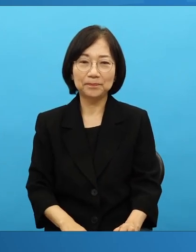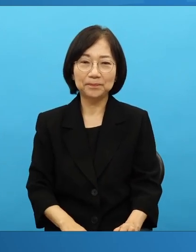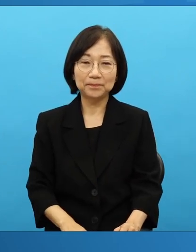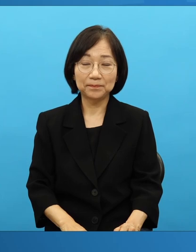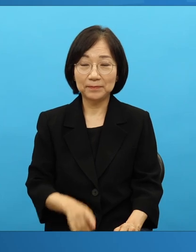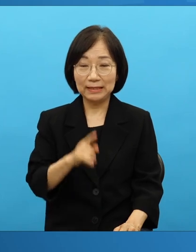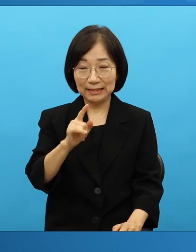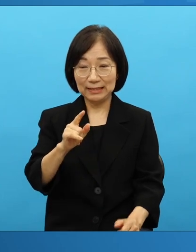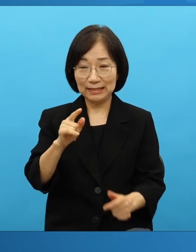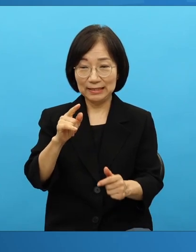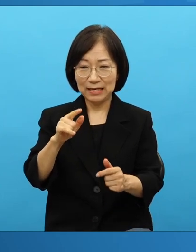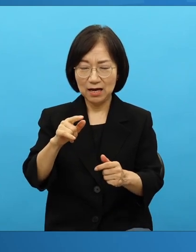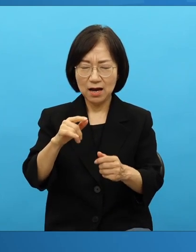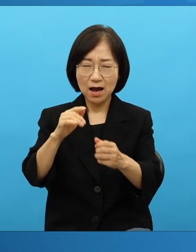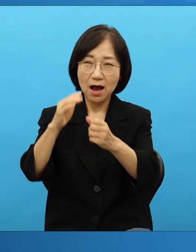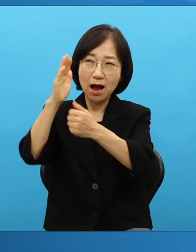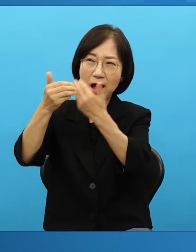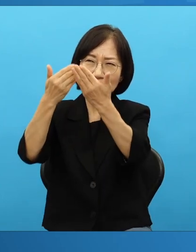그야말로 천년 응답.